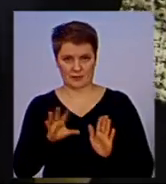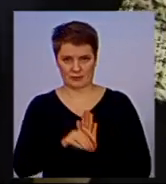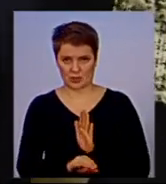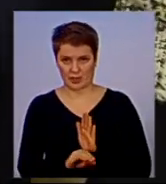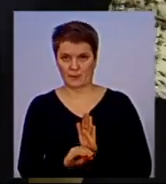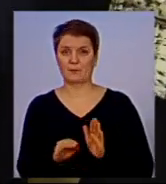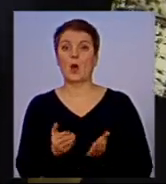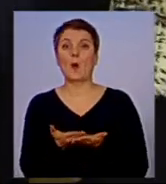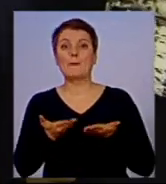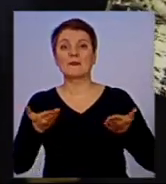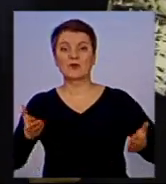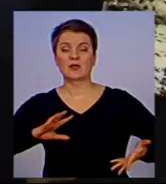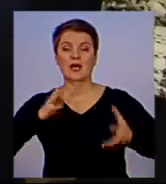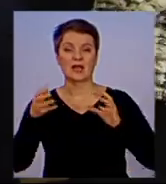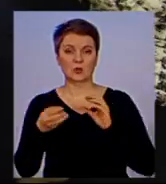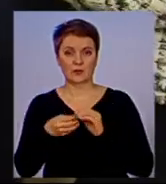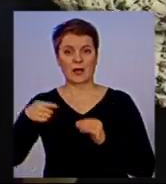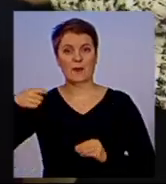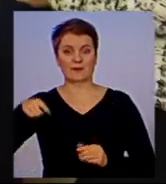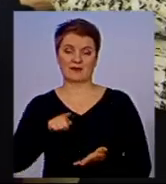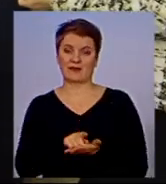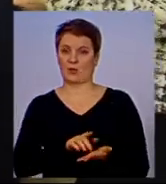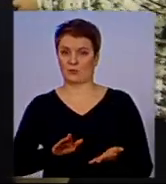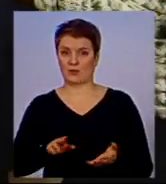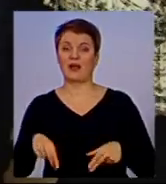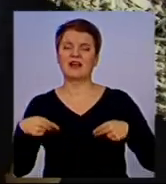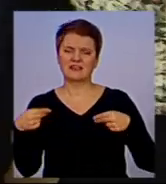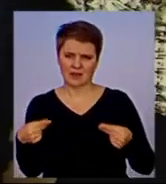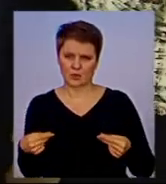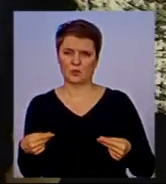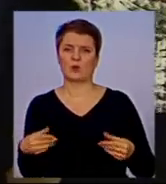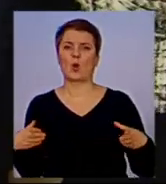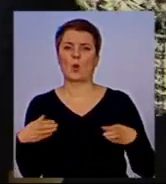не зобов'язаний, проте в його адміністрації сказали, що нададуть коротке резюме.